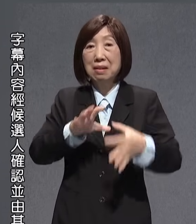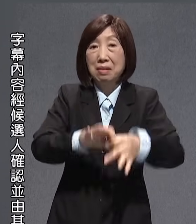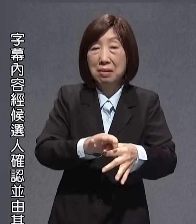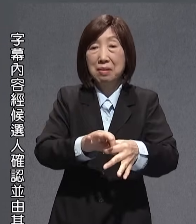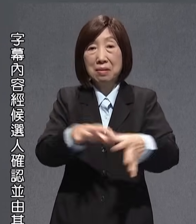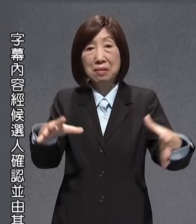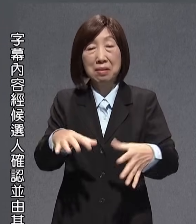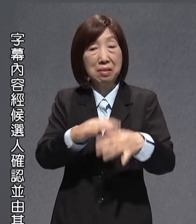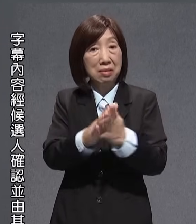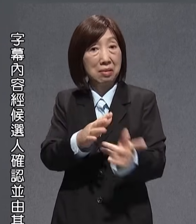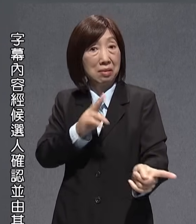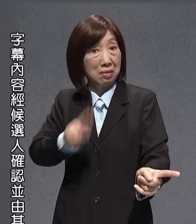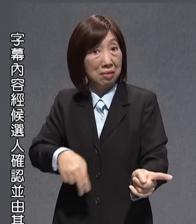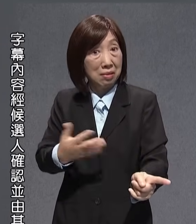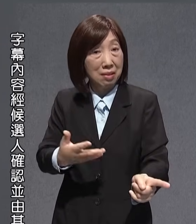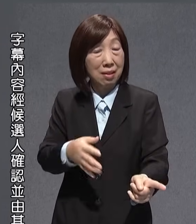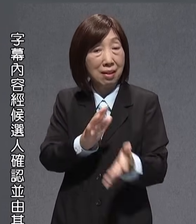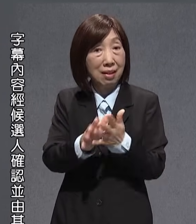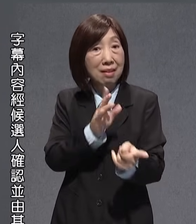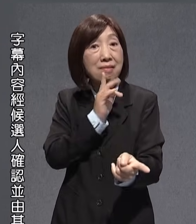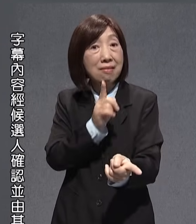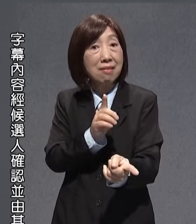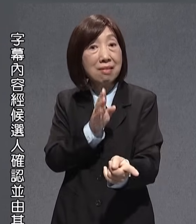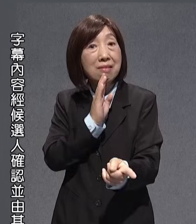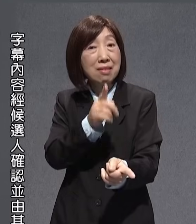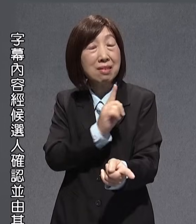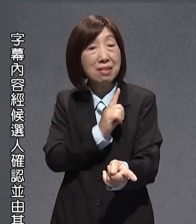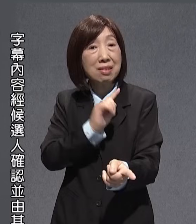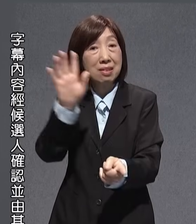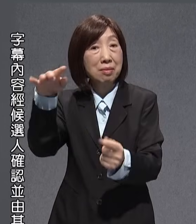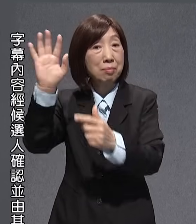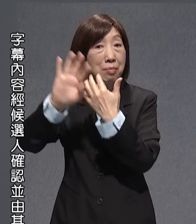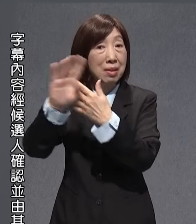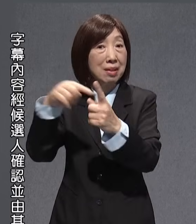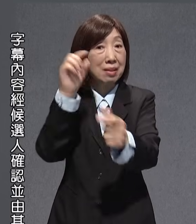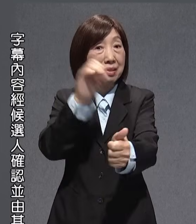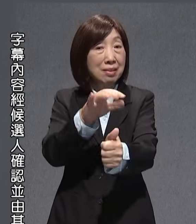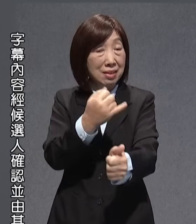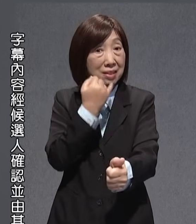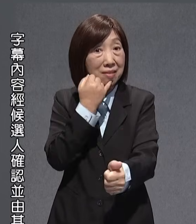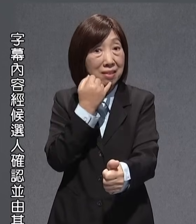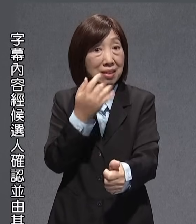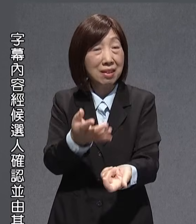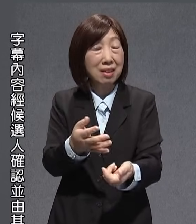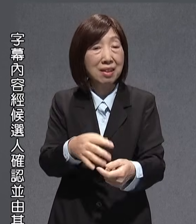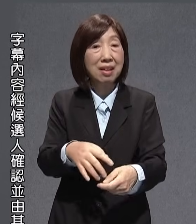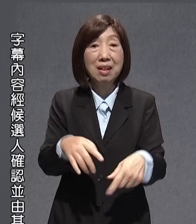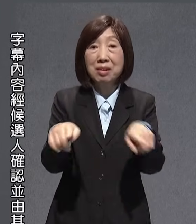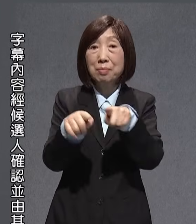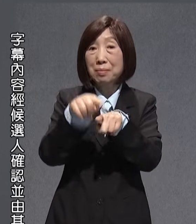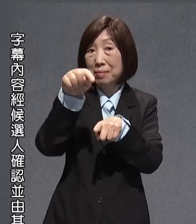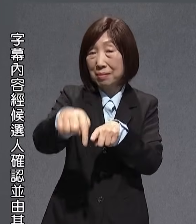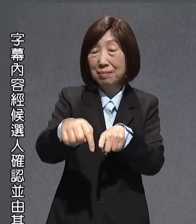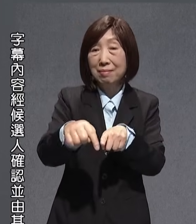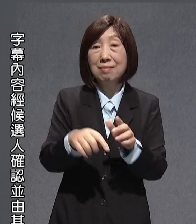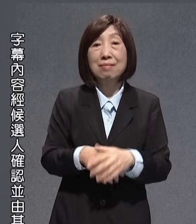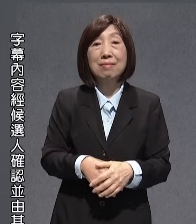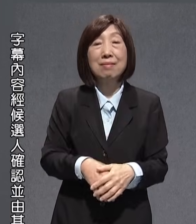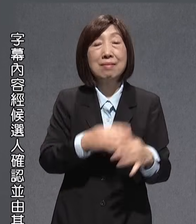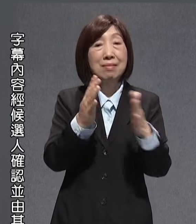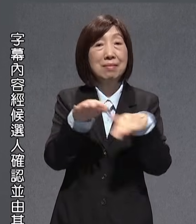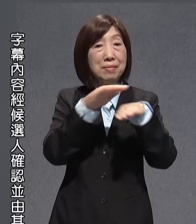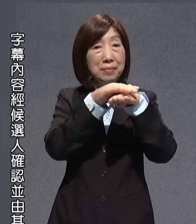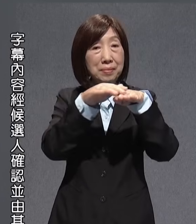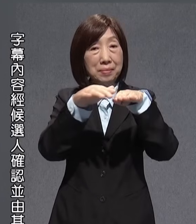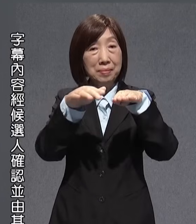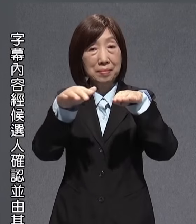开吗？这是你自己讲的，还是你们的智库的专家也是这样讲？你不知道核电一般是用在稳定